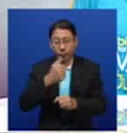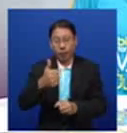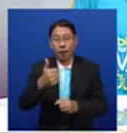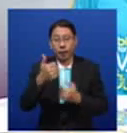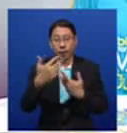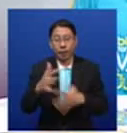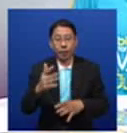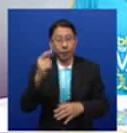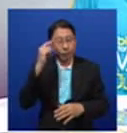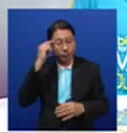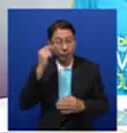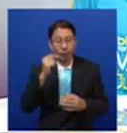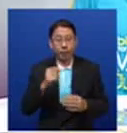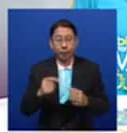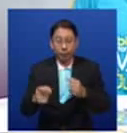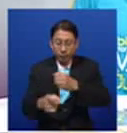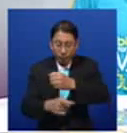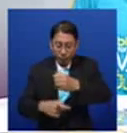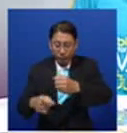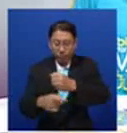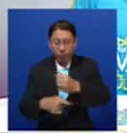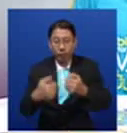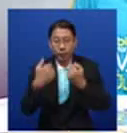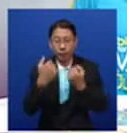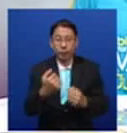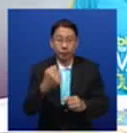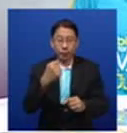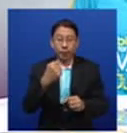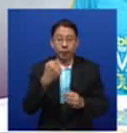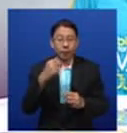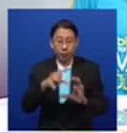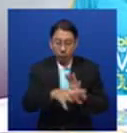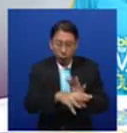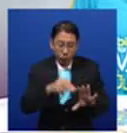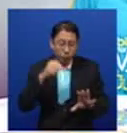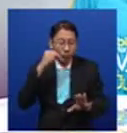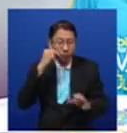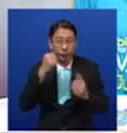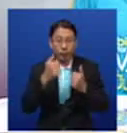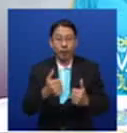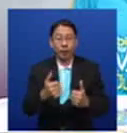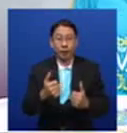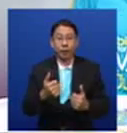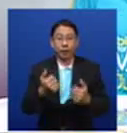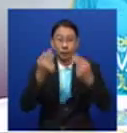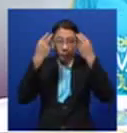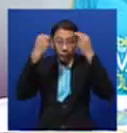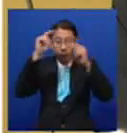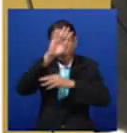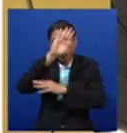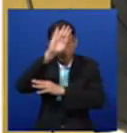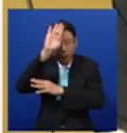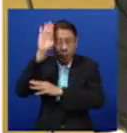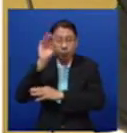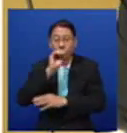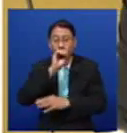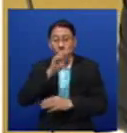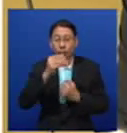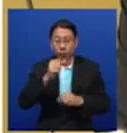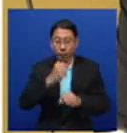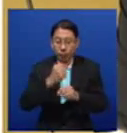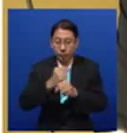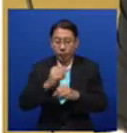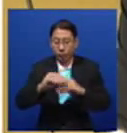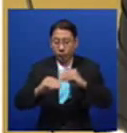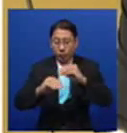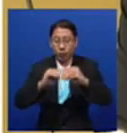การตั้งท้องแล้วก็ใกล้เก็บเกี่ยวเพื่อเป็นการดูแลในเบื้องต้นส่วนกระทรวงมหาดไทยอย่างที่ท่านนายกรัฐมนตรีบอกไปเตรียมเดินหน้าโครงการสร้